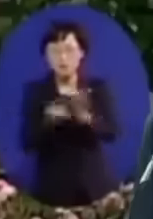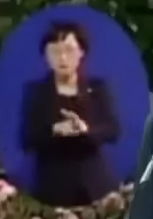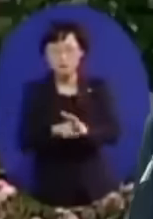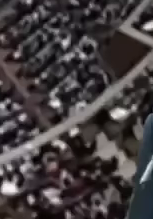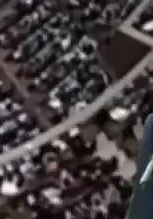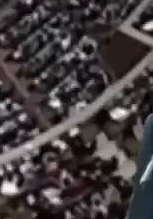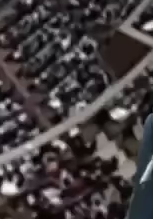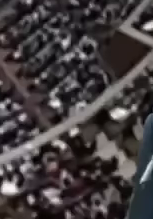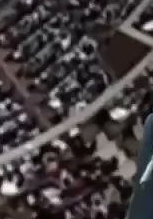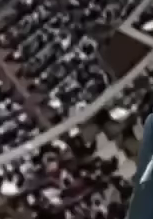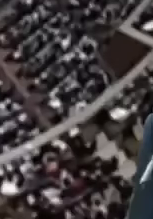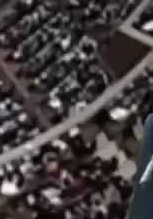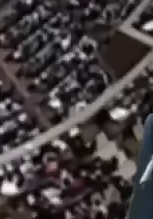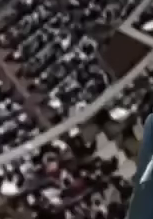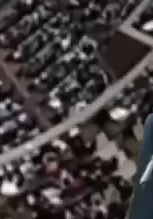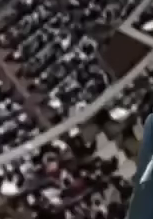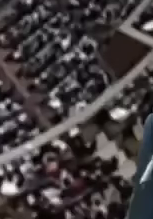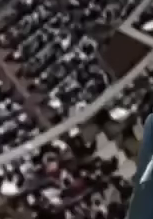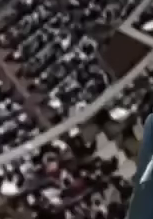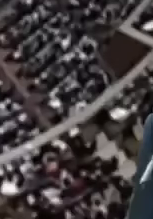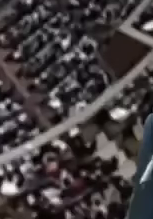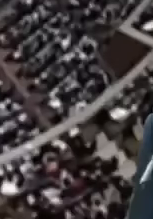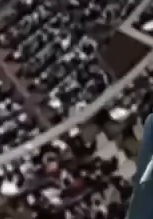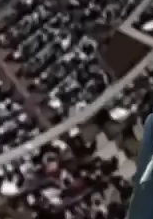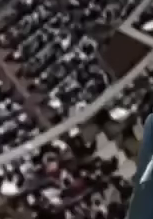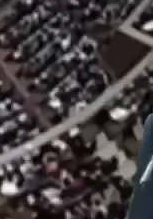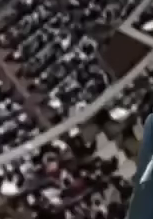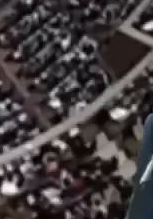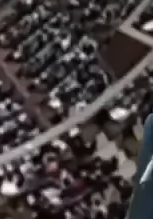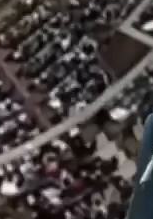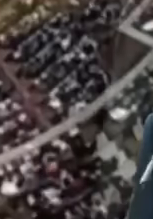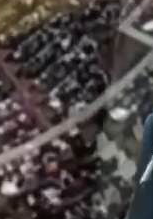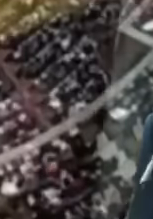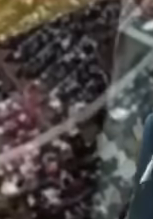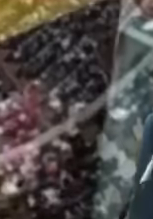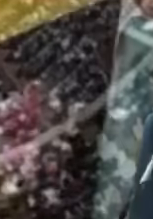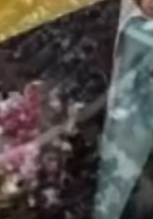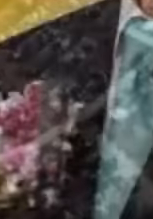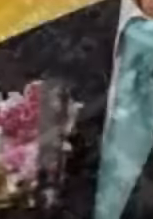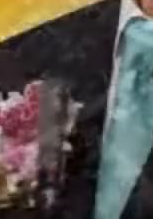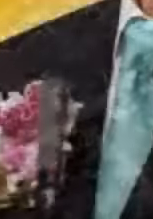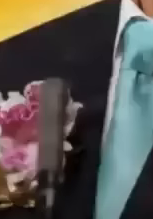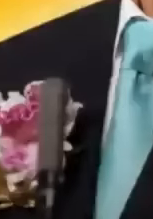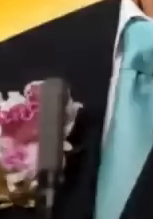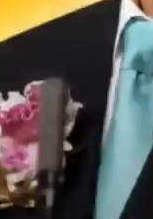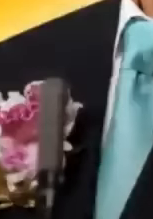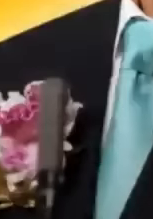갖게 도와주시옵소서. 예수님 이름으로 기도드립니다. 아멘.